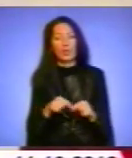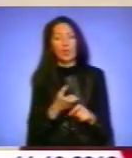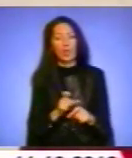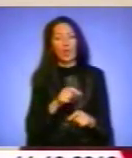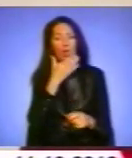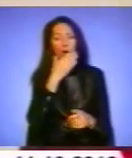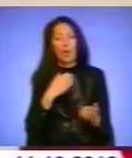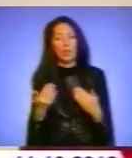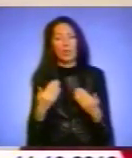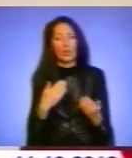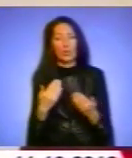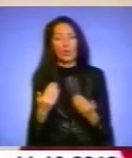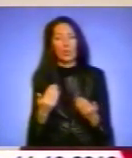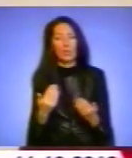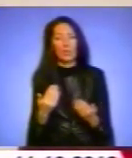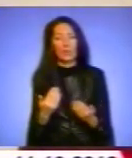гарне відношення